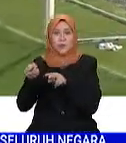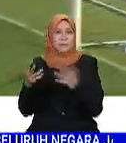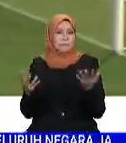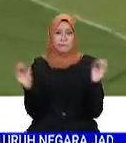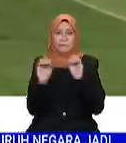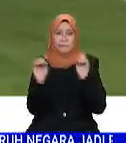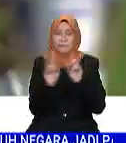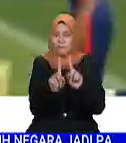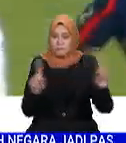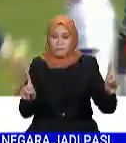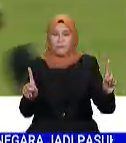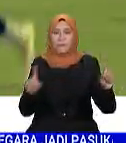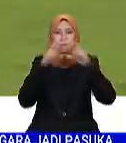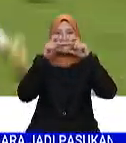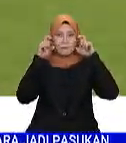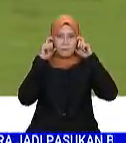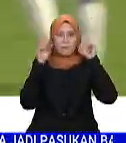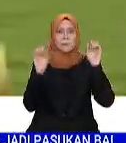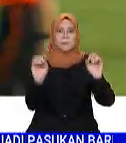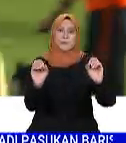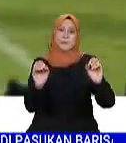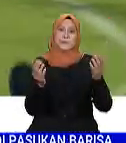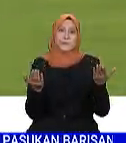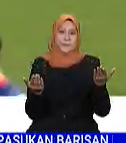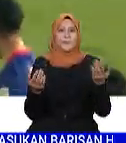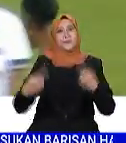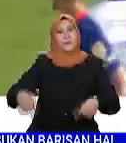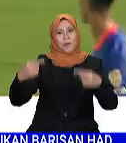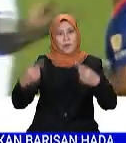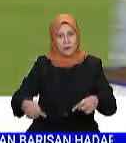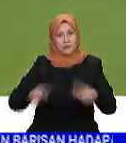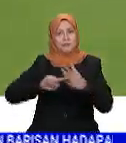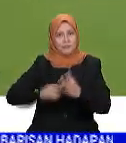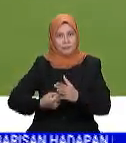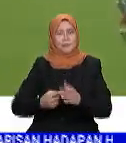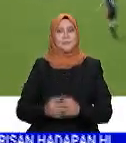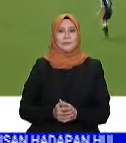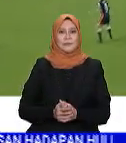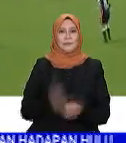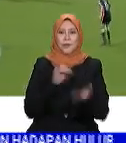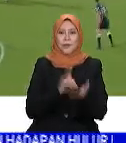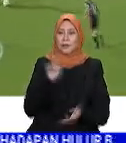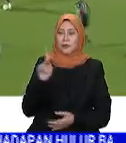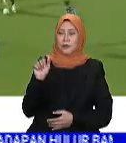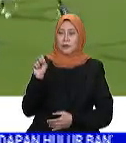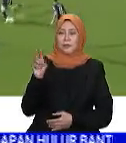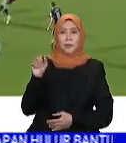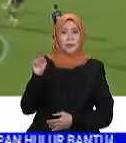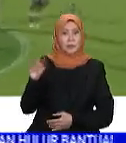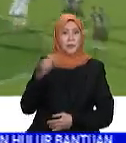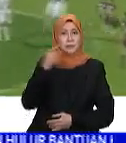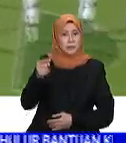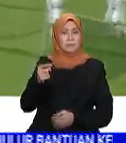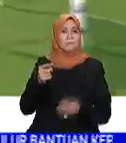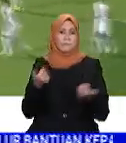vesikel dan pemakaian pelito muka dengan sempurna Smash berlawanan berlangsung pada weapon.dat autec asmani berkata berurusan